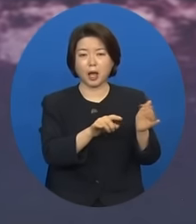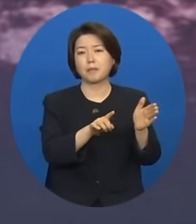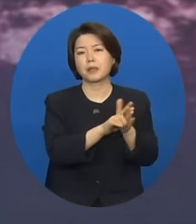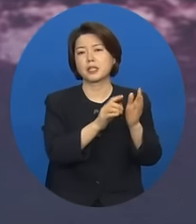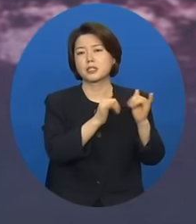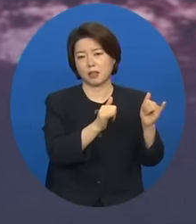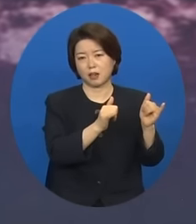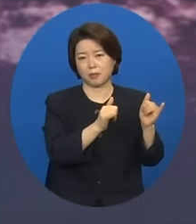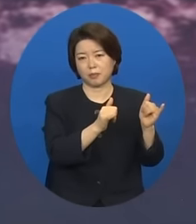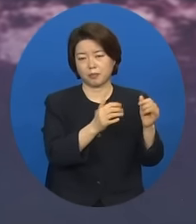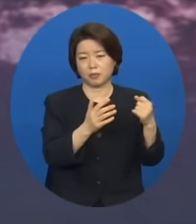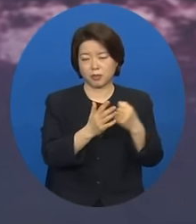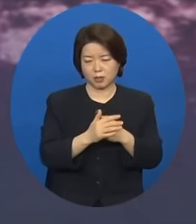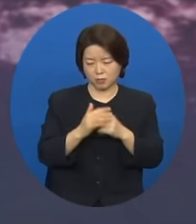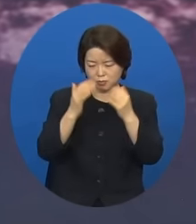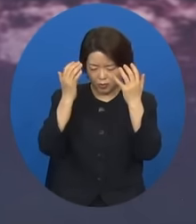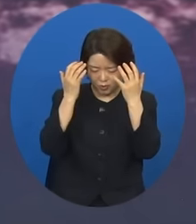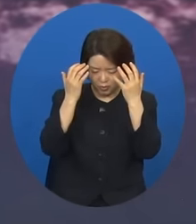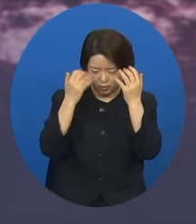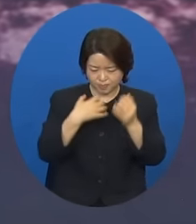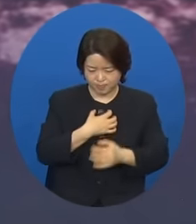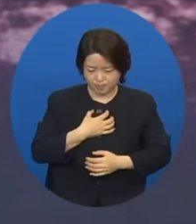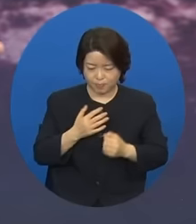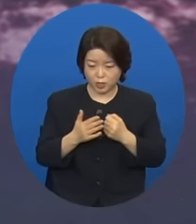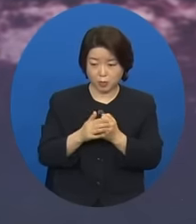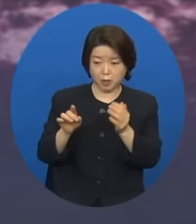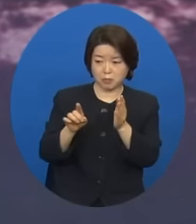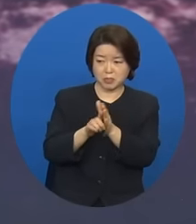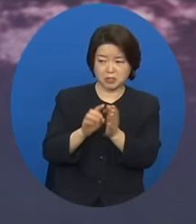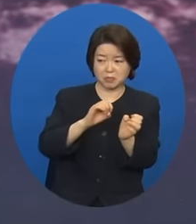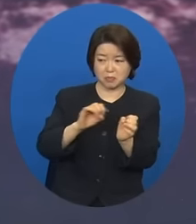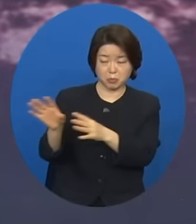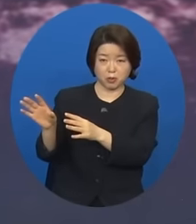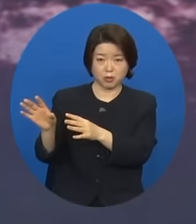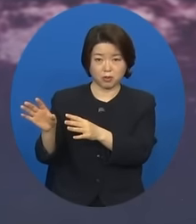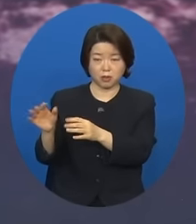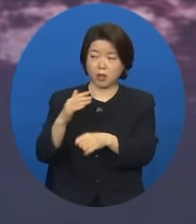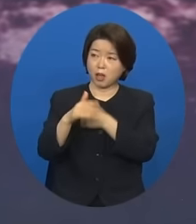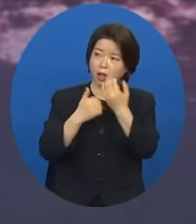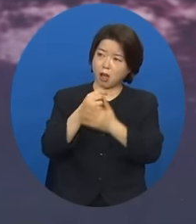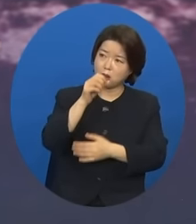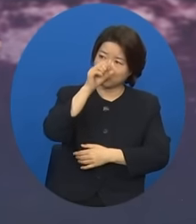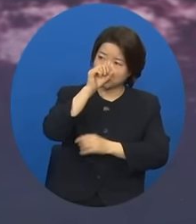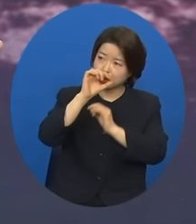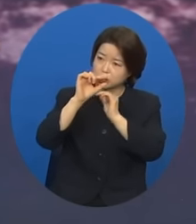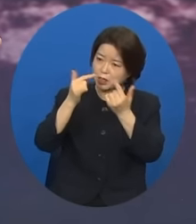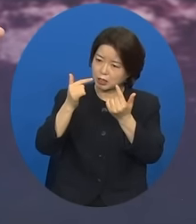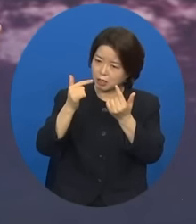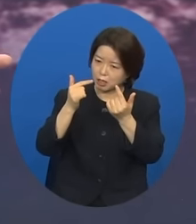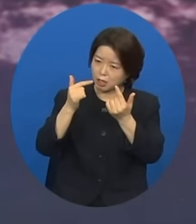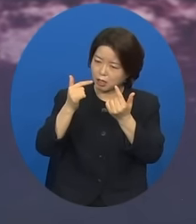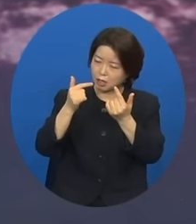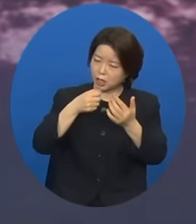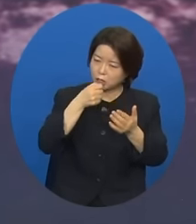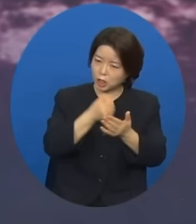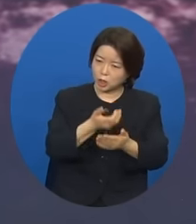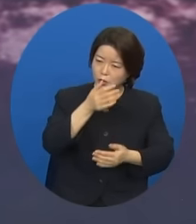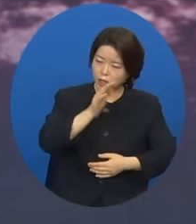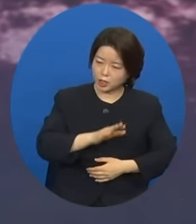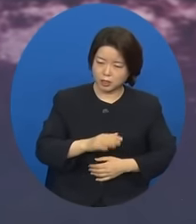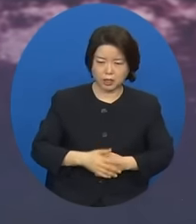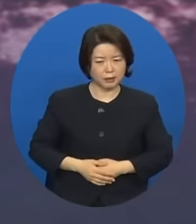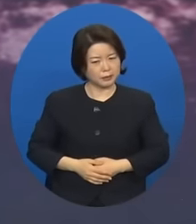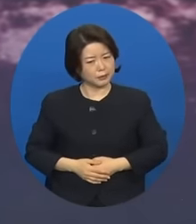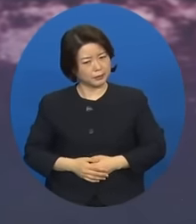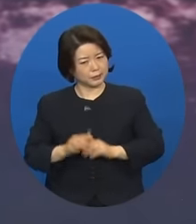그러다가 고통 때문에 신앙을 버렸어요 하나님 선하지 않다 결론 내렸는데 뭔가 이게 아닌 거